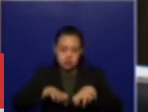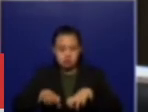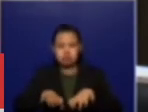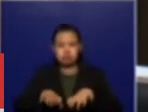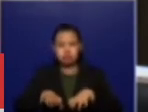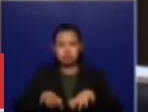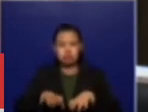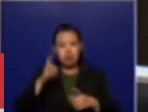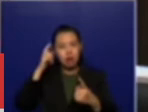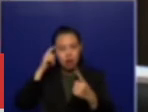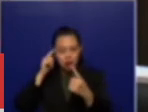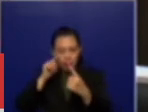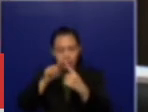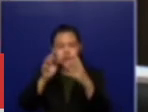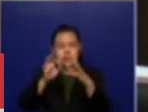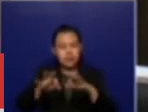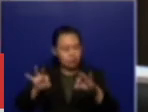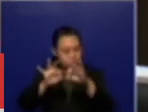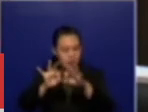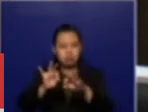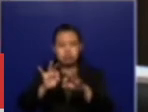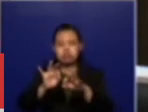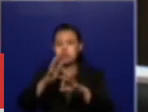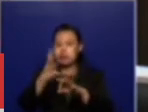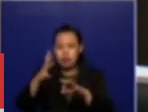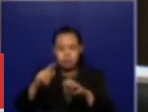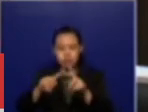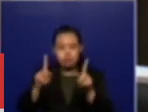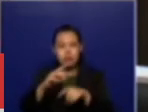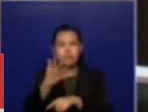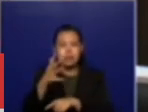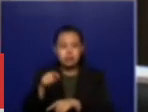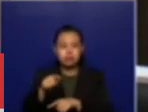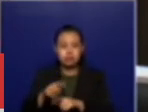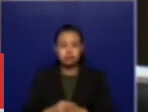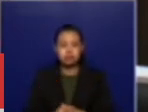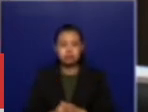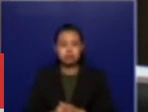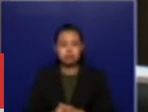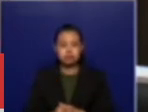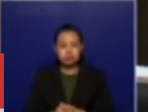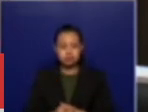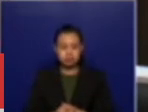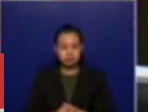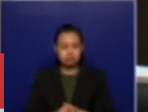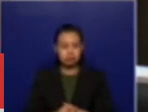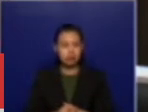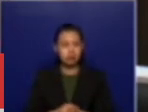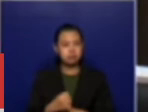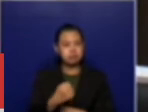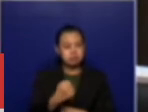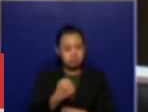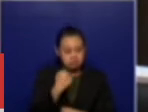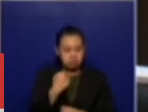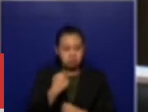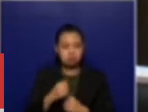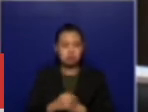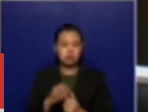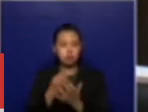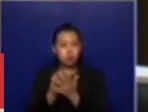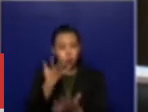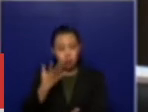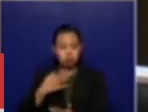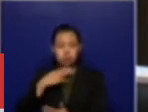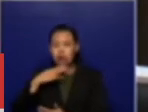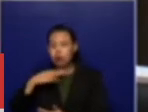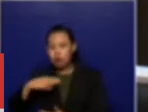ำหนดเป้าหมายของประเทศเอาไว้นะครับมั่นคงมั่งคั่งยั่งยืนนะครับซึ่งเป็นเป้าหมาย